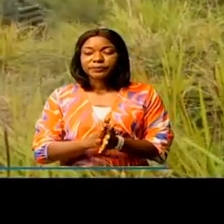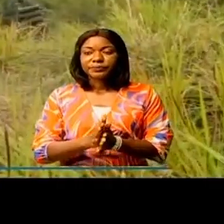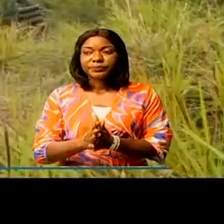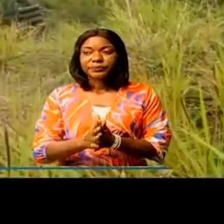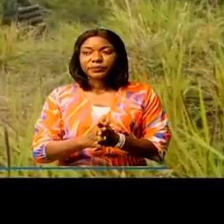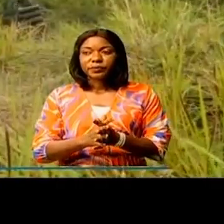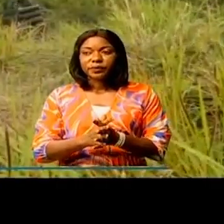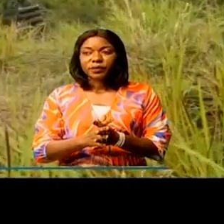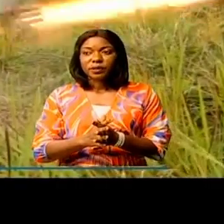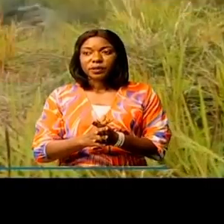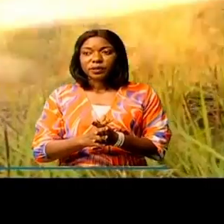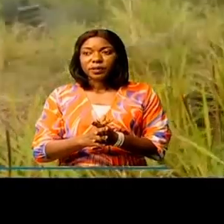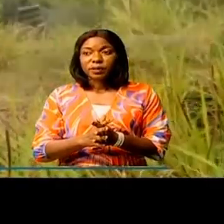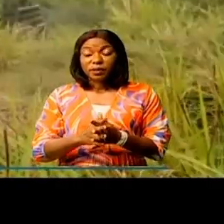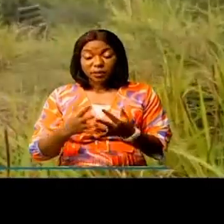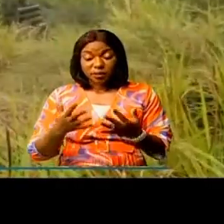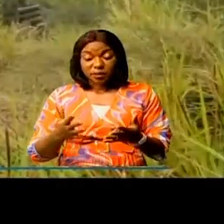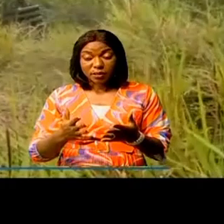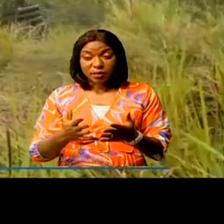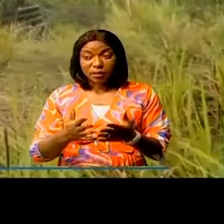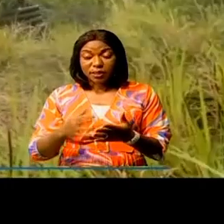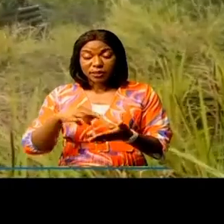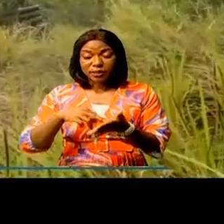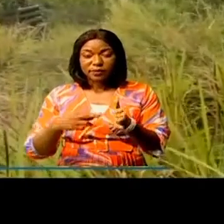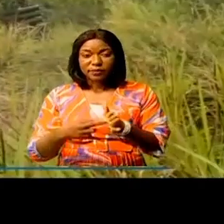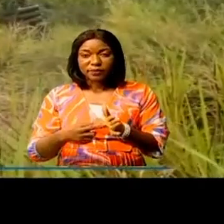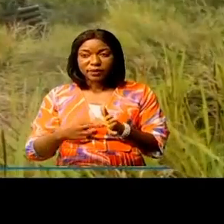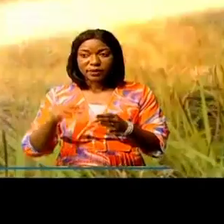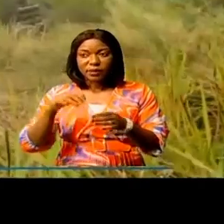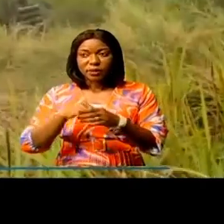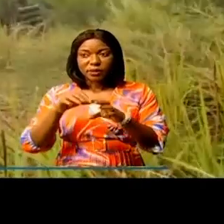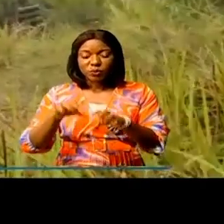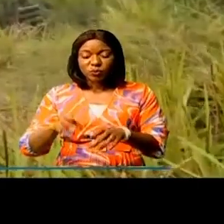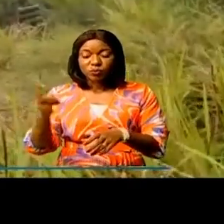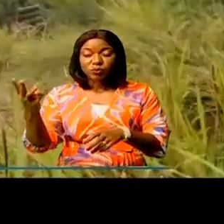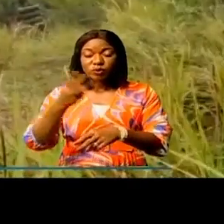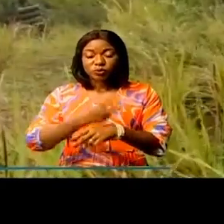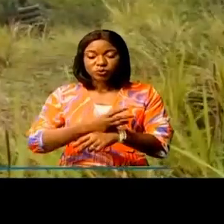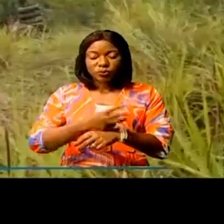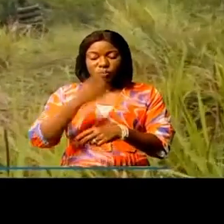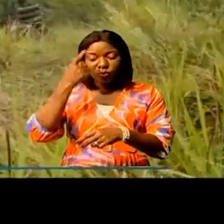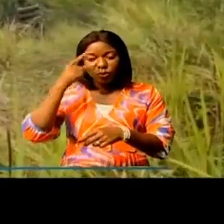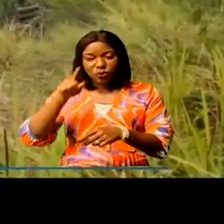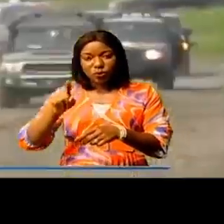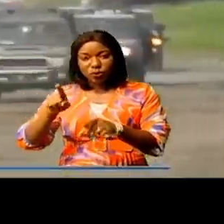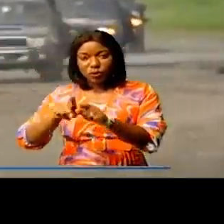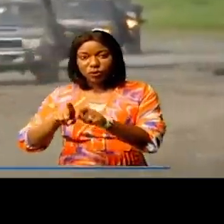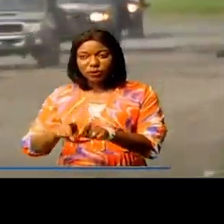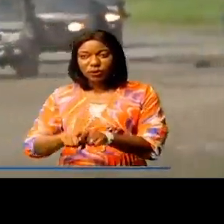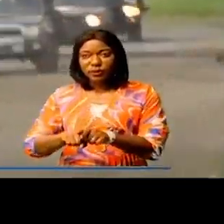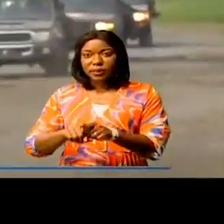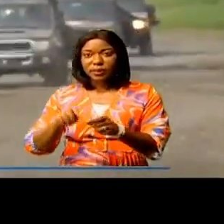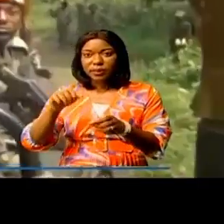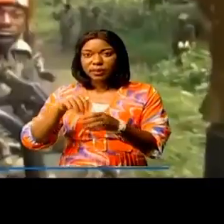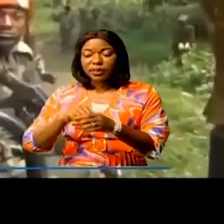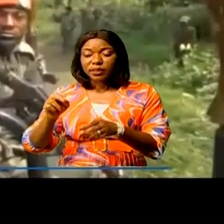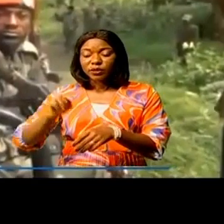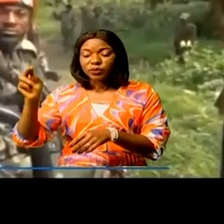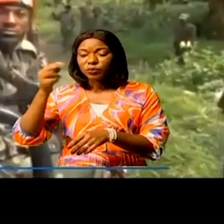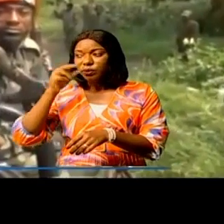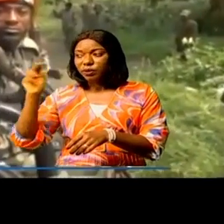Trop c'est trop, les mouvements rebelles M23 en affrontement depuis 3 jours contre les forces loyales, les FARDC dans le Nord